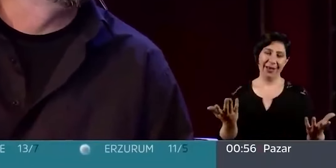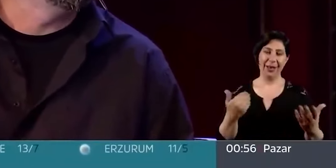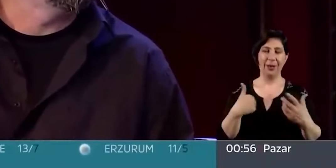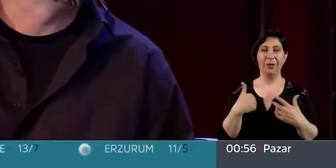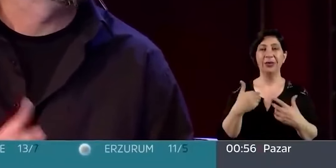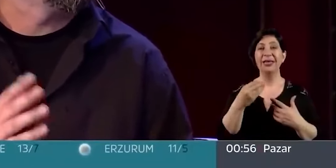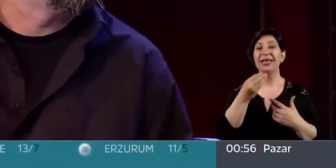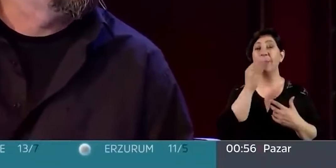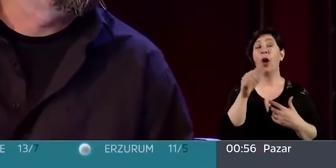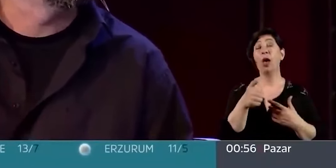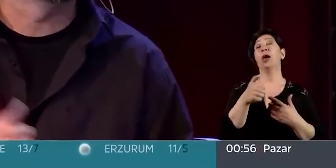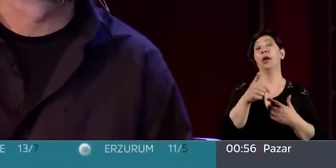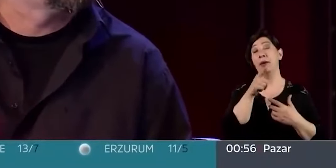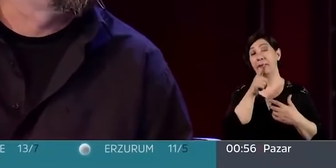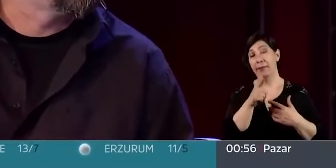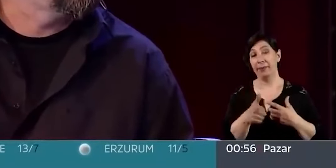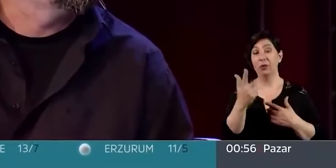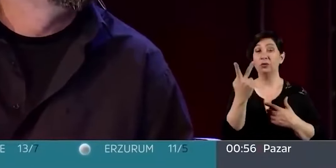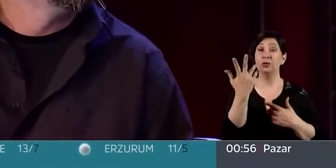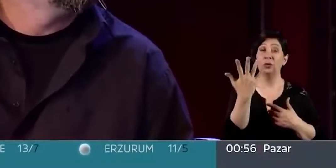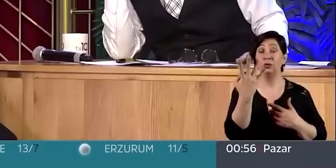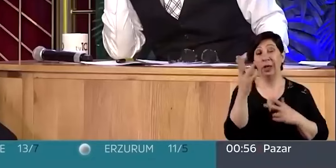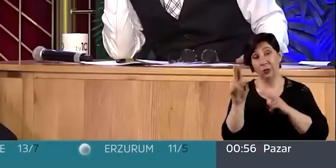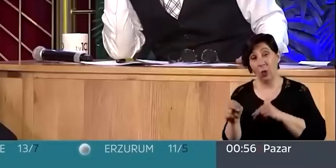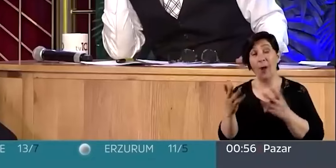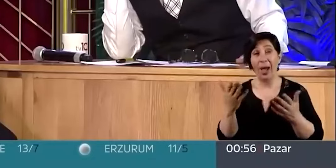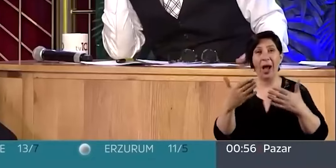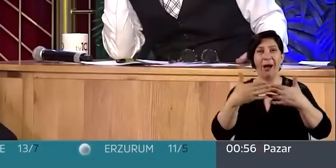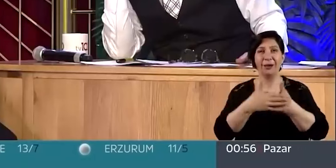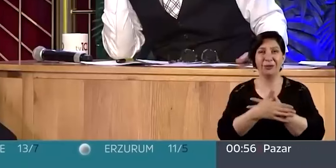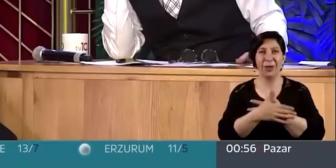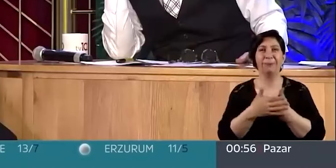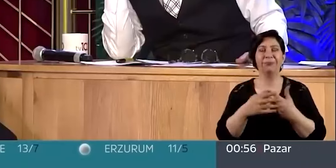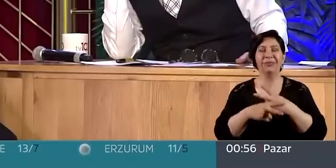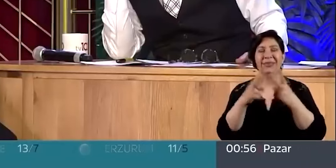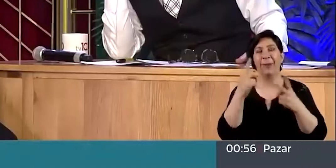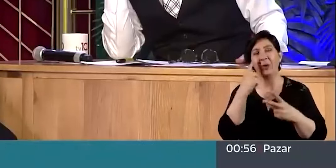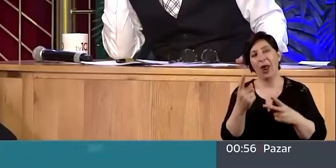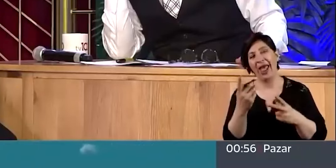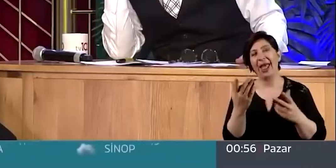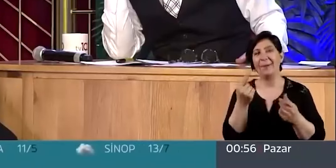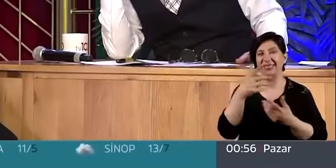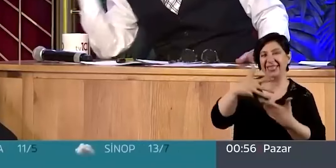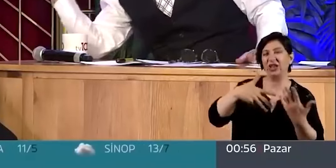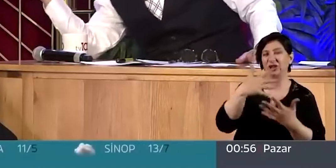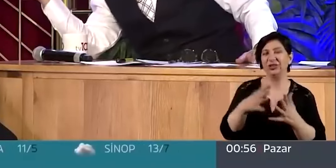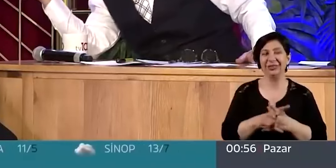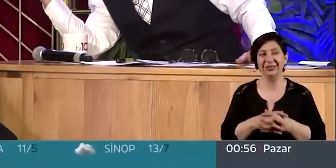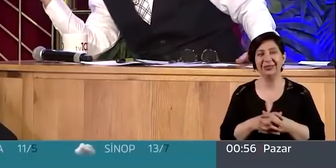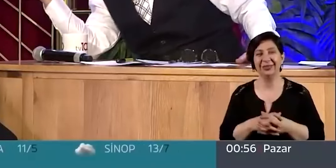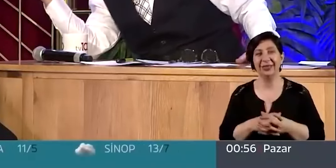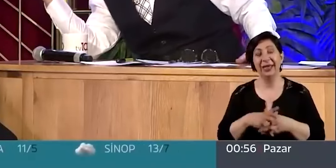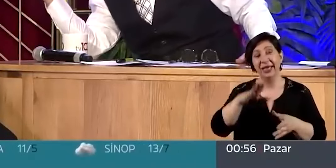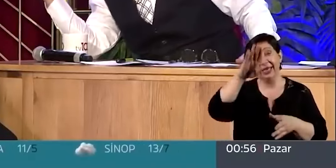Yani gözüm yemiyor altılarda kalkmayı. Çünkü 3'te 4'te yatıyorum zaten. Evet, ama akşam saati sabaha göre bir tık daha böyle karışık. Peki